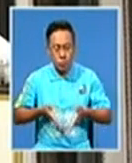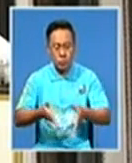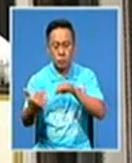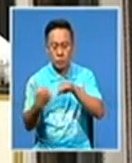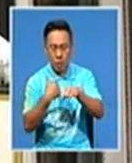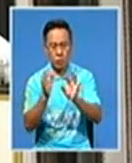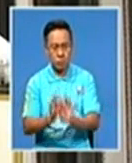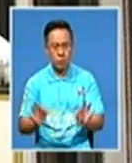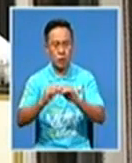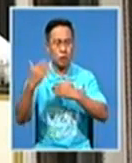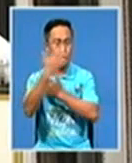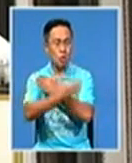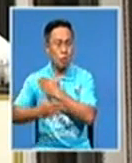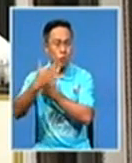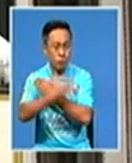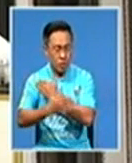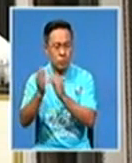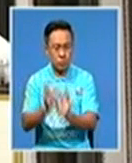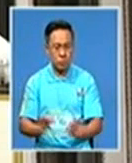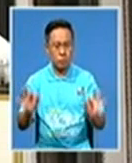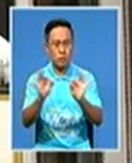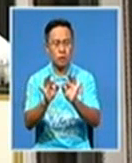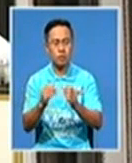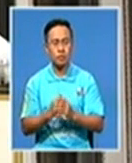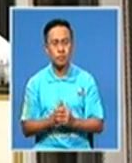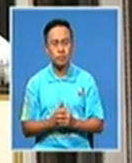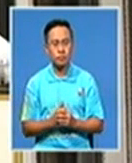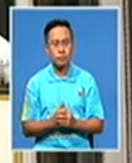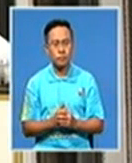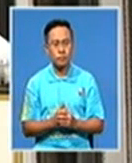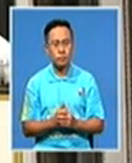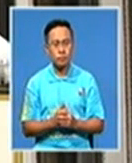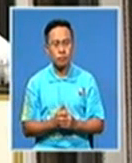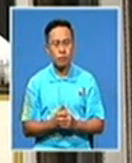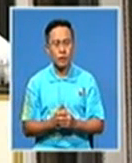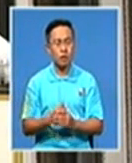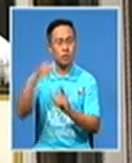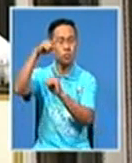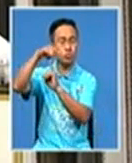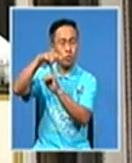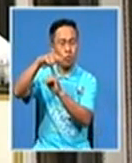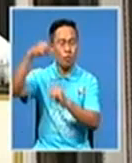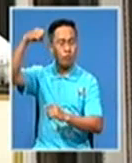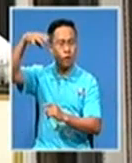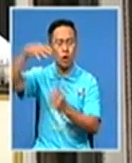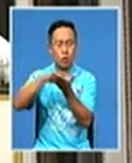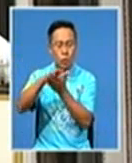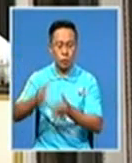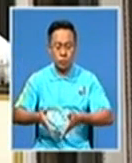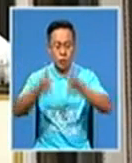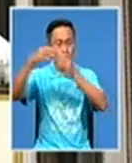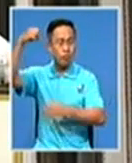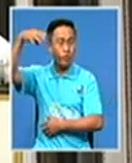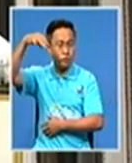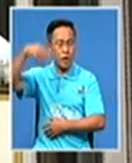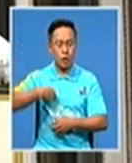ะสร้างทางทางรถไฟนะแล้วก็เสาส่งสายส่งไฟฟ้าเหล่านี้นะครับแ